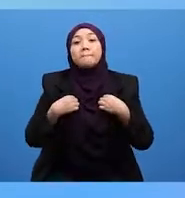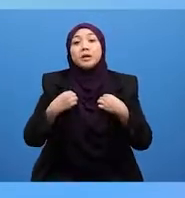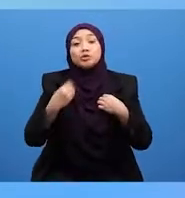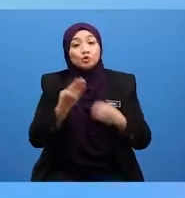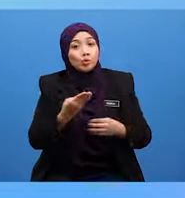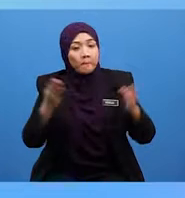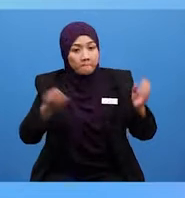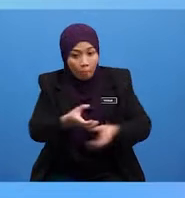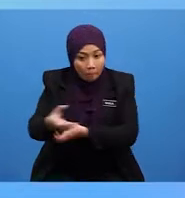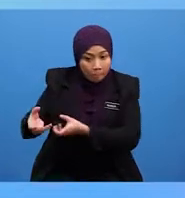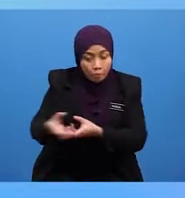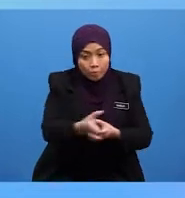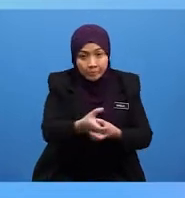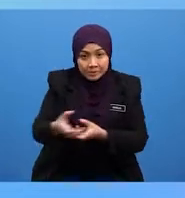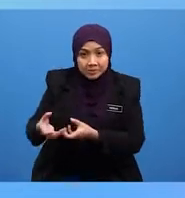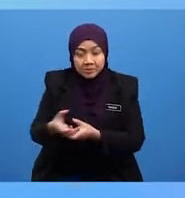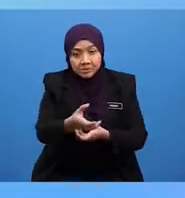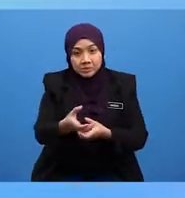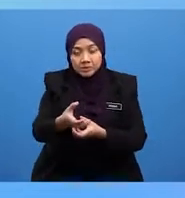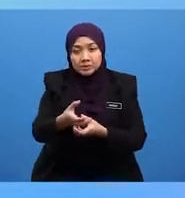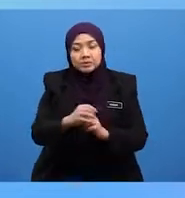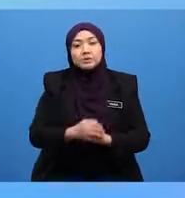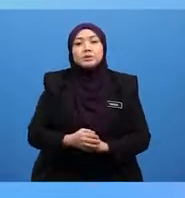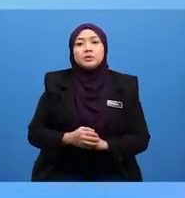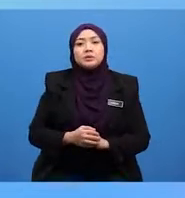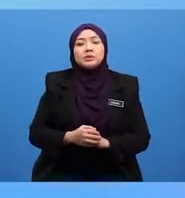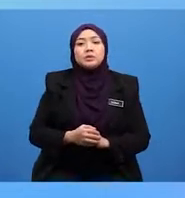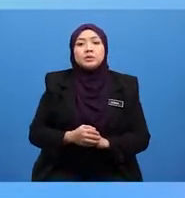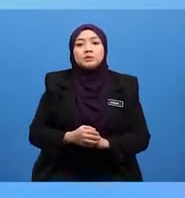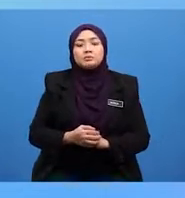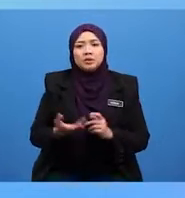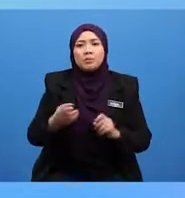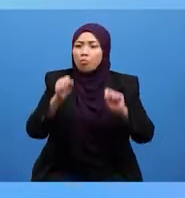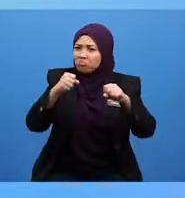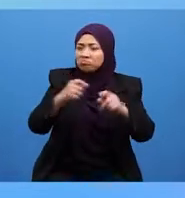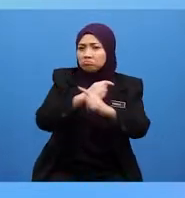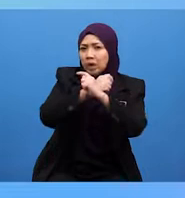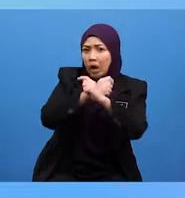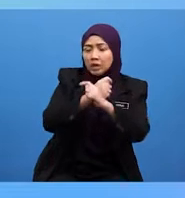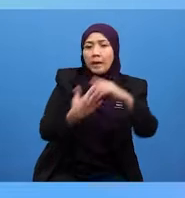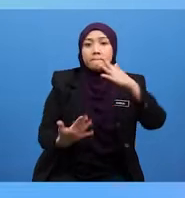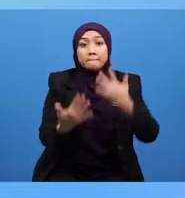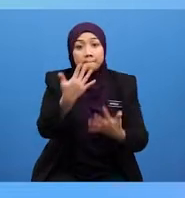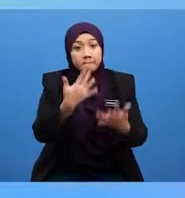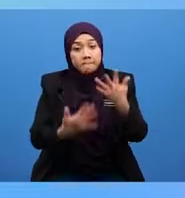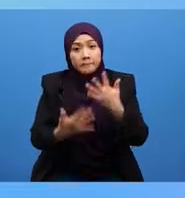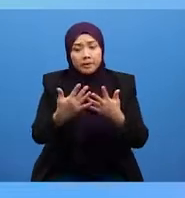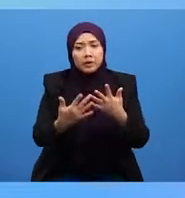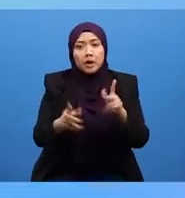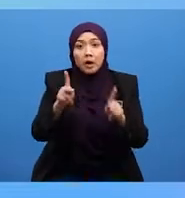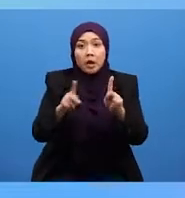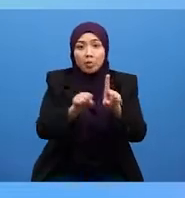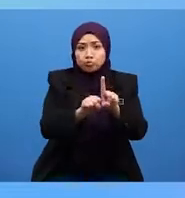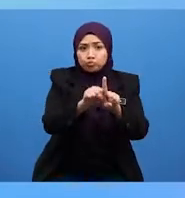pakaian ahli bomber yang kalis api. Pakaian bomber ini tahan api dan jika dalam suhu